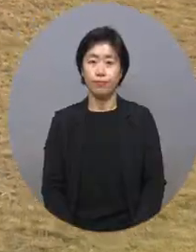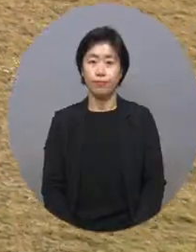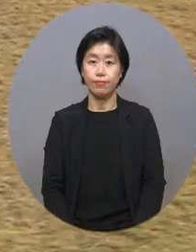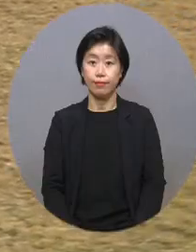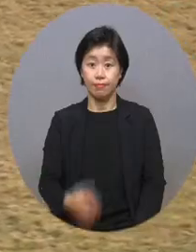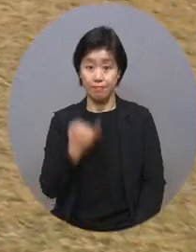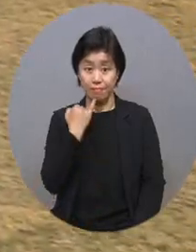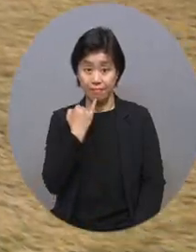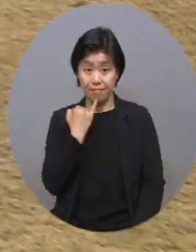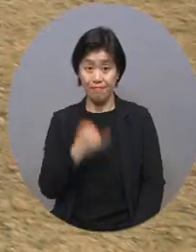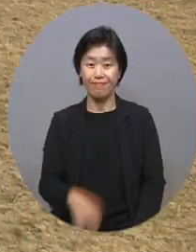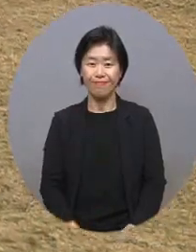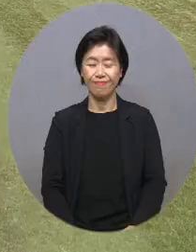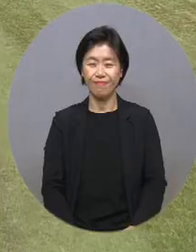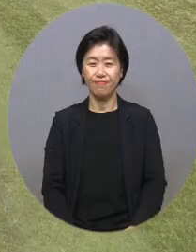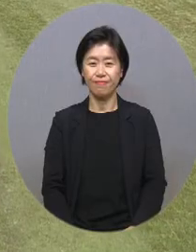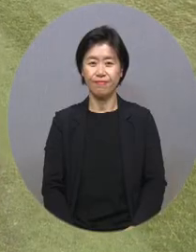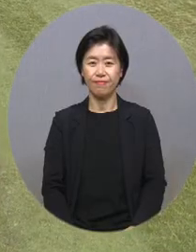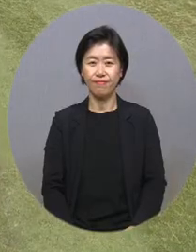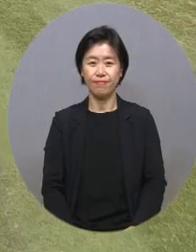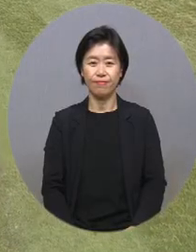그래도 만회했죠?